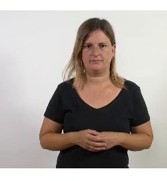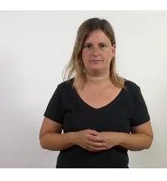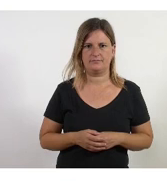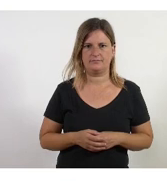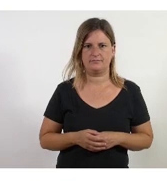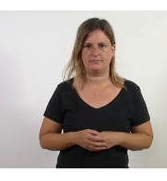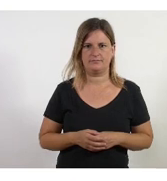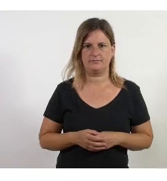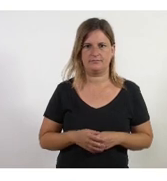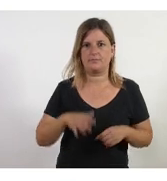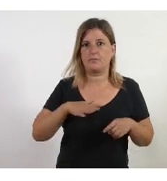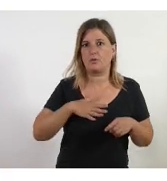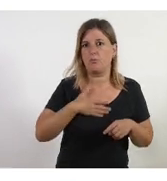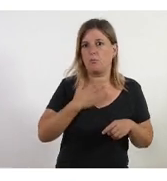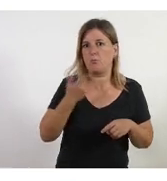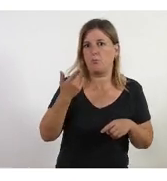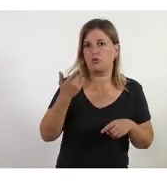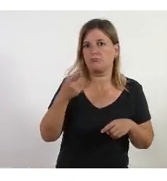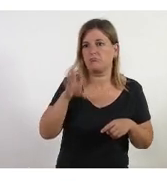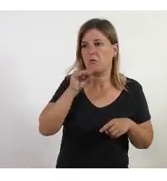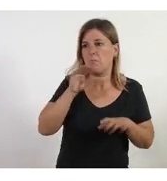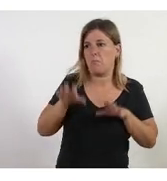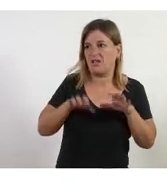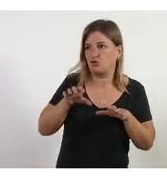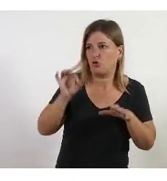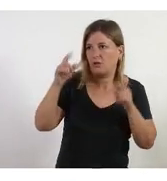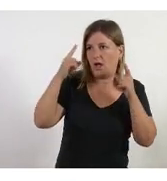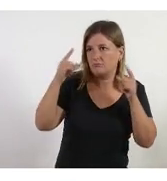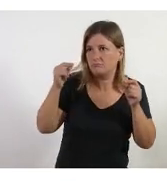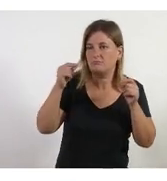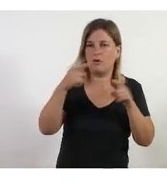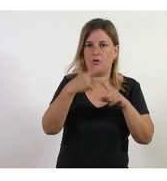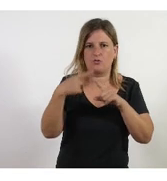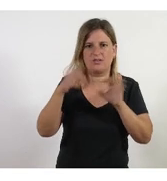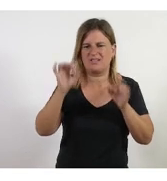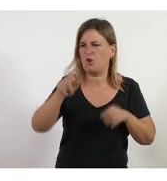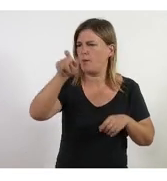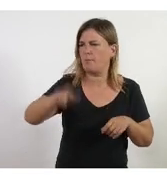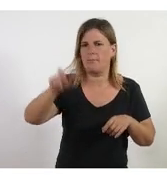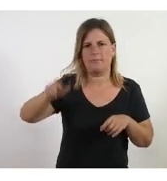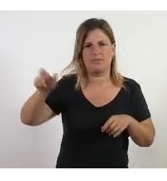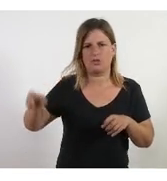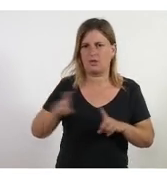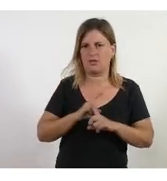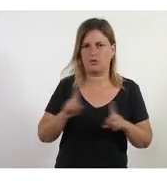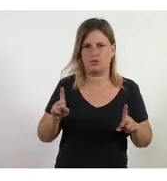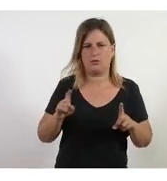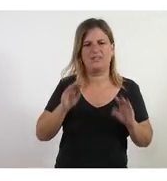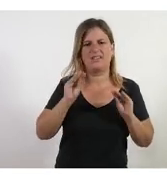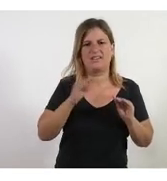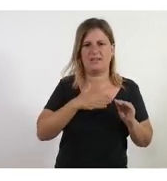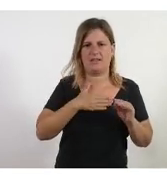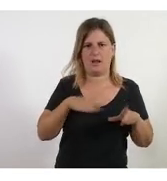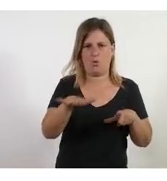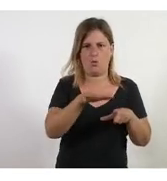Si vols posar una mascota, això sí que t'hi pots posar. La persona és no. És el teu espai. Només estàs de tu